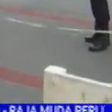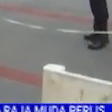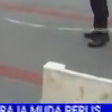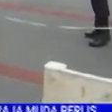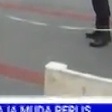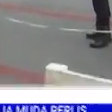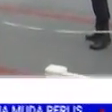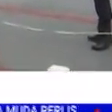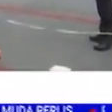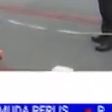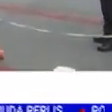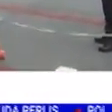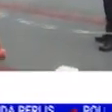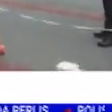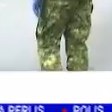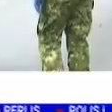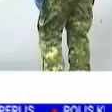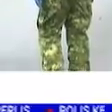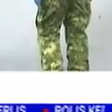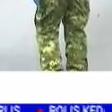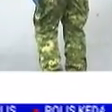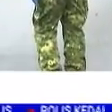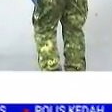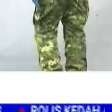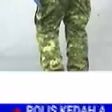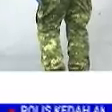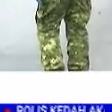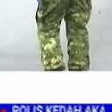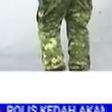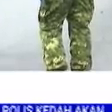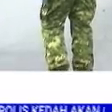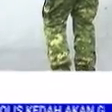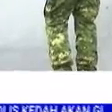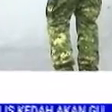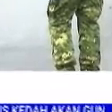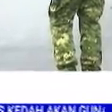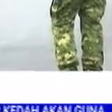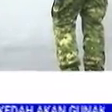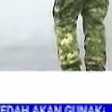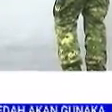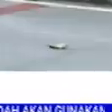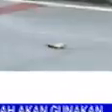Polis Kedah tetap pantau dan periksa rumah ketika Aidilfitri.